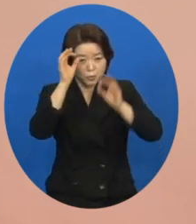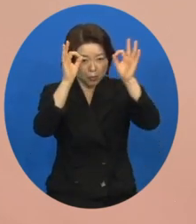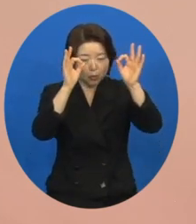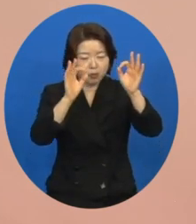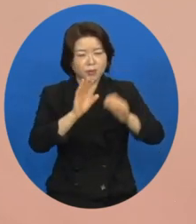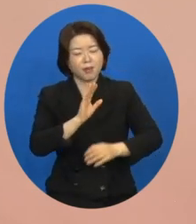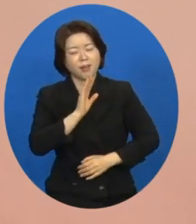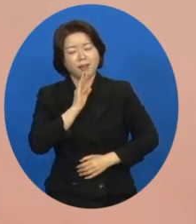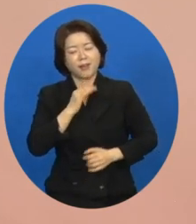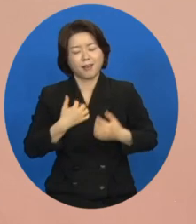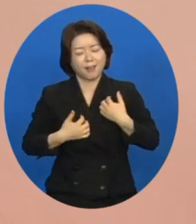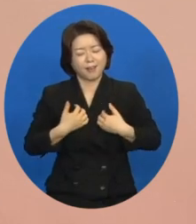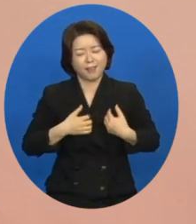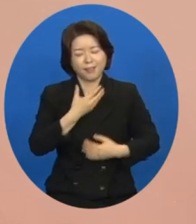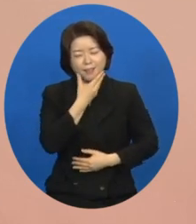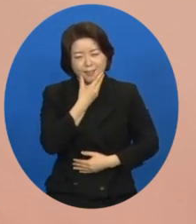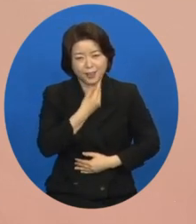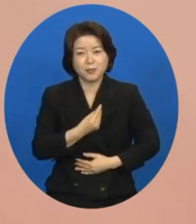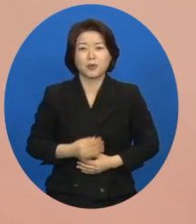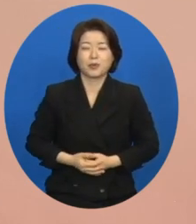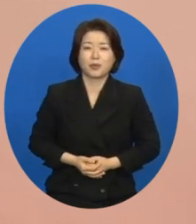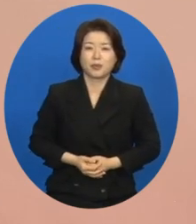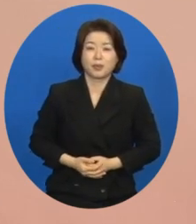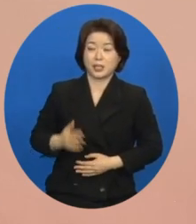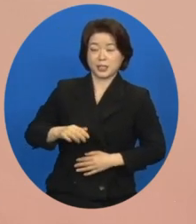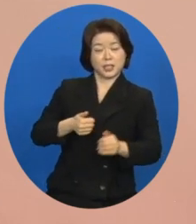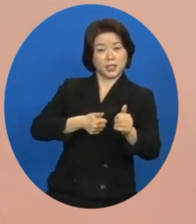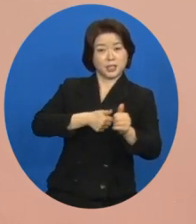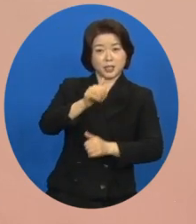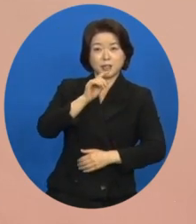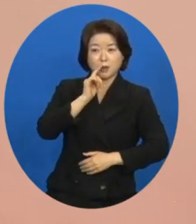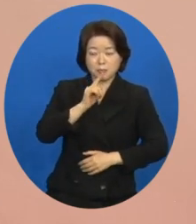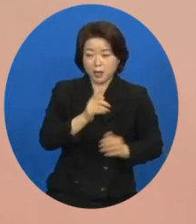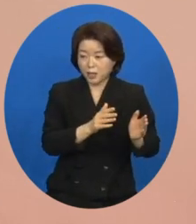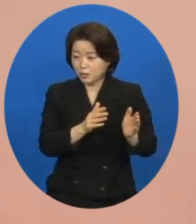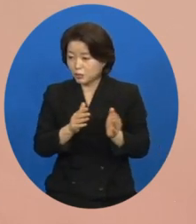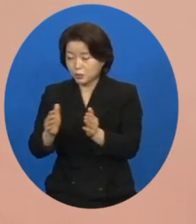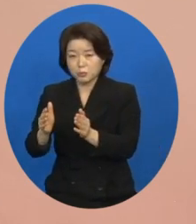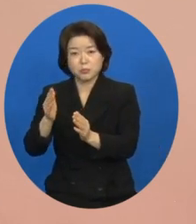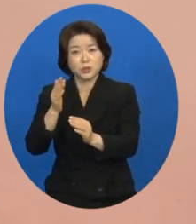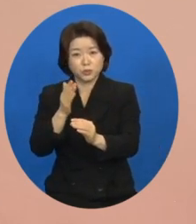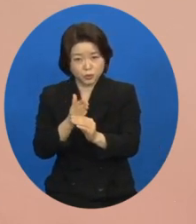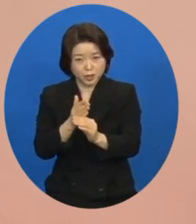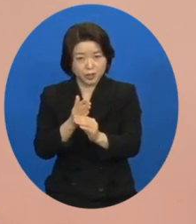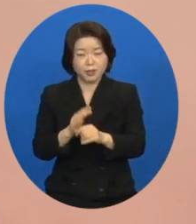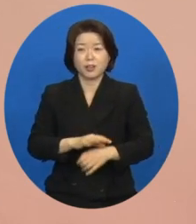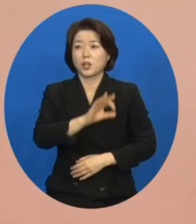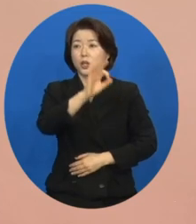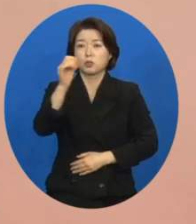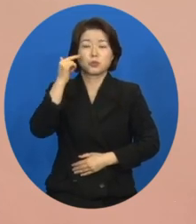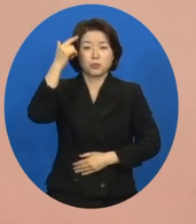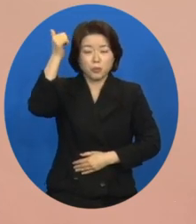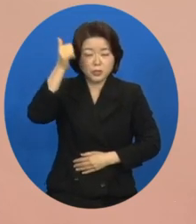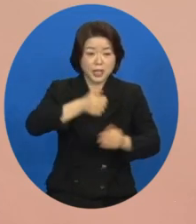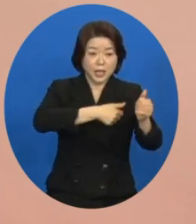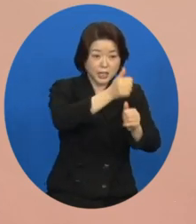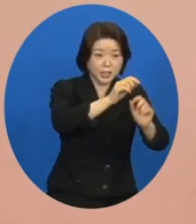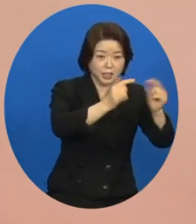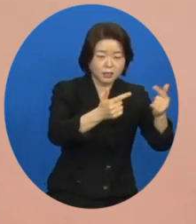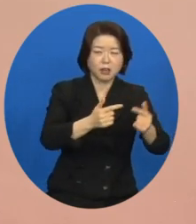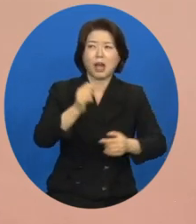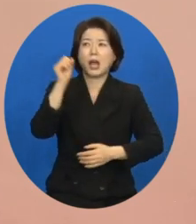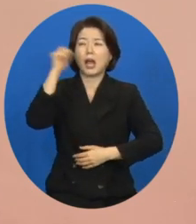행복한지. 근데 이겼다는 말을 하려고 준비하는데 유 목사가 이긴 게 아니고 하나님이 이겼지.